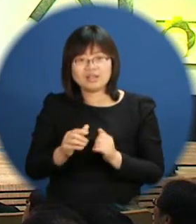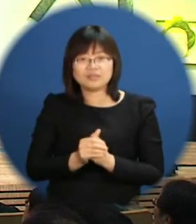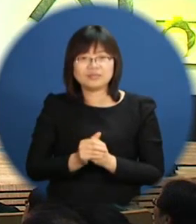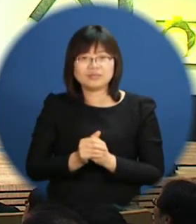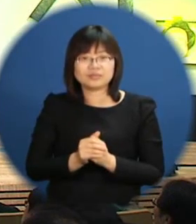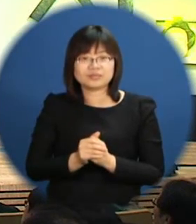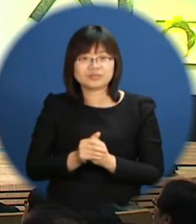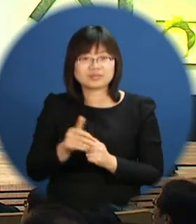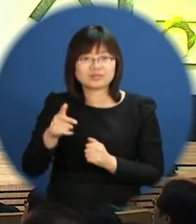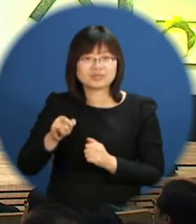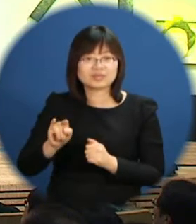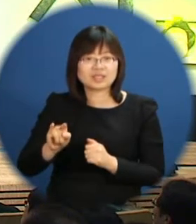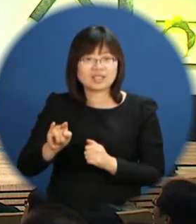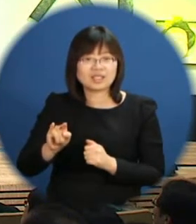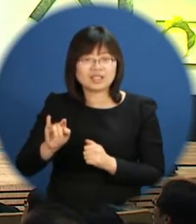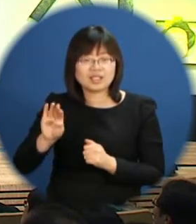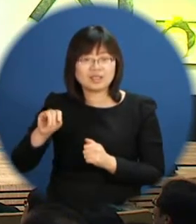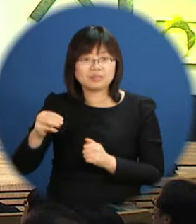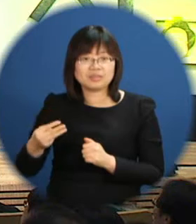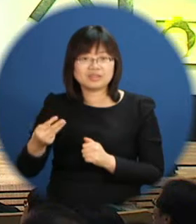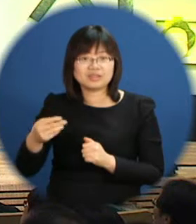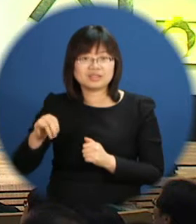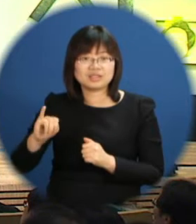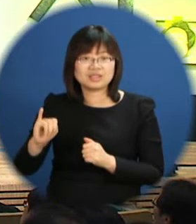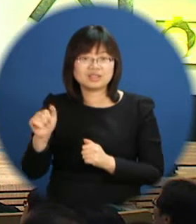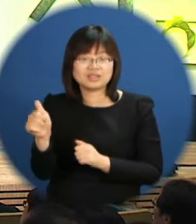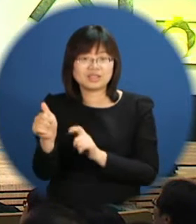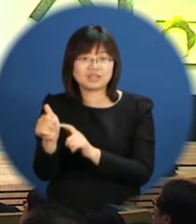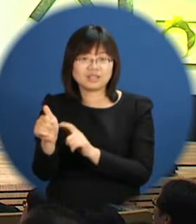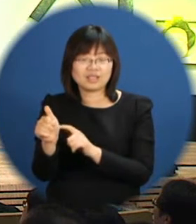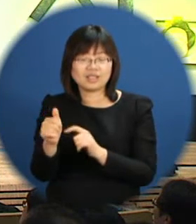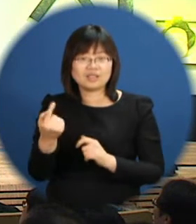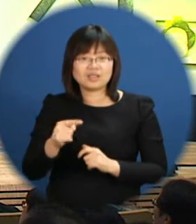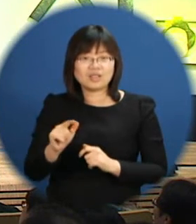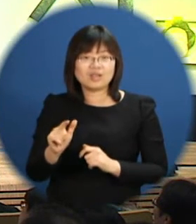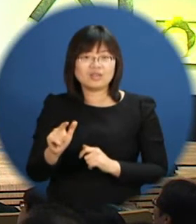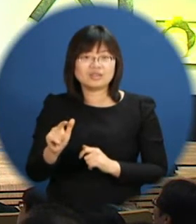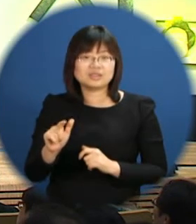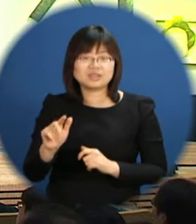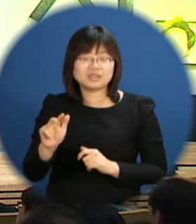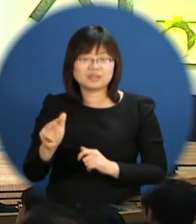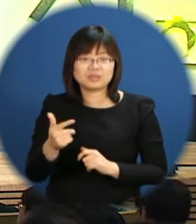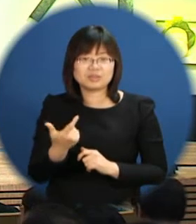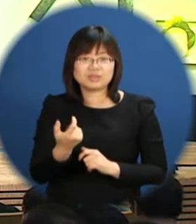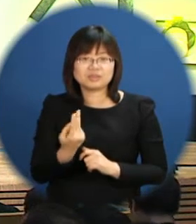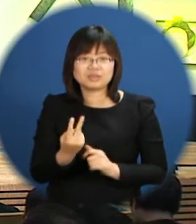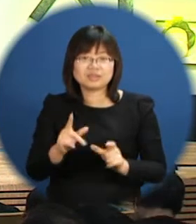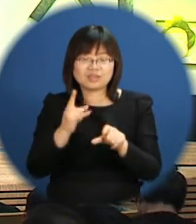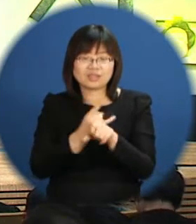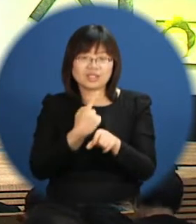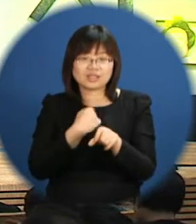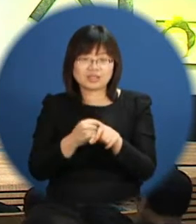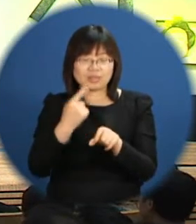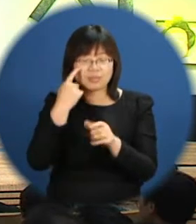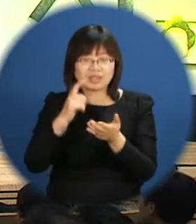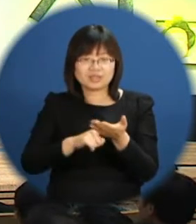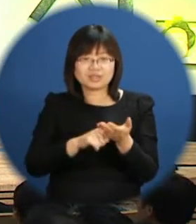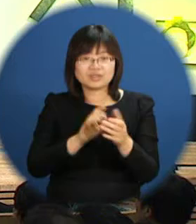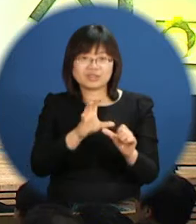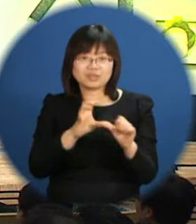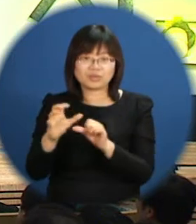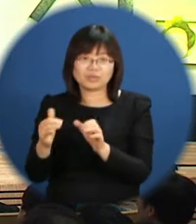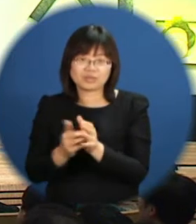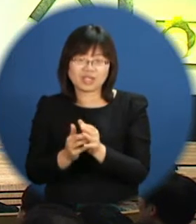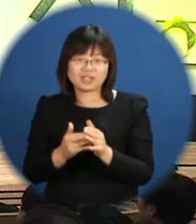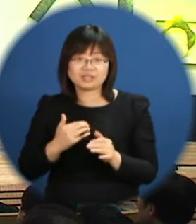싫어하는 사람이 1766년 에 이미 해놓은 발견 을 이용했습니다 그래서 이제 거기 관한